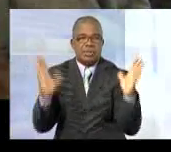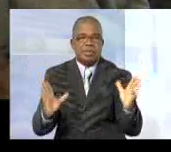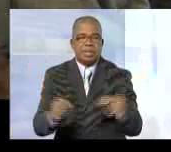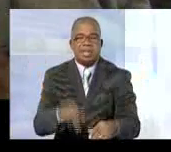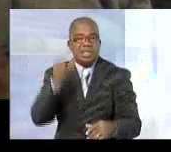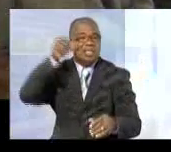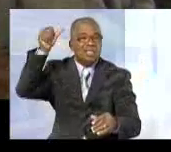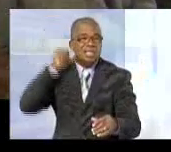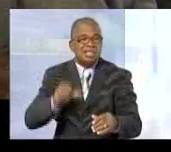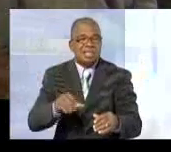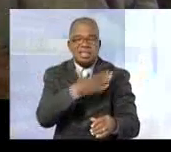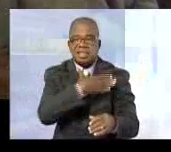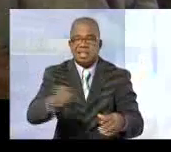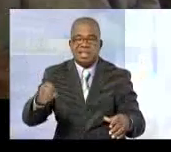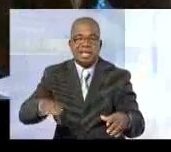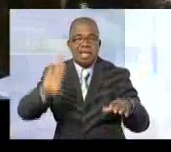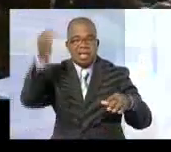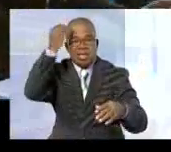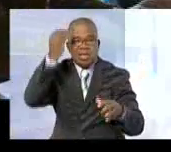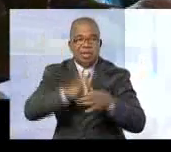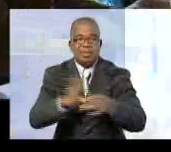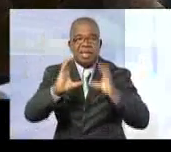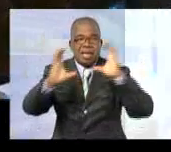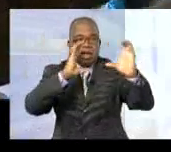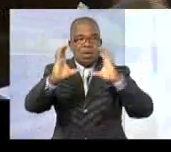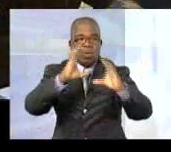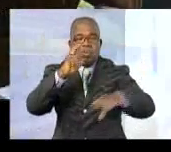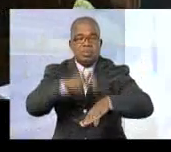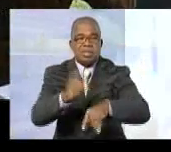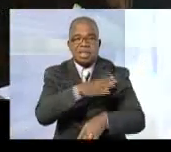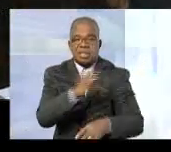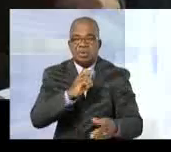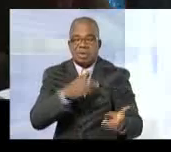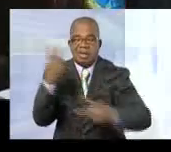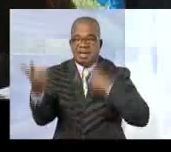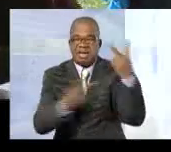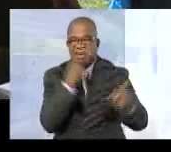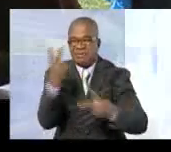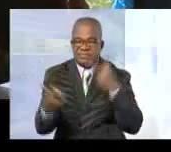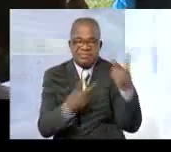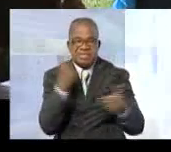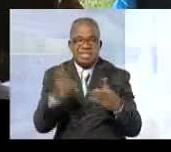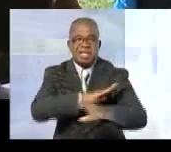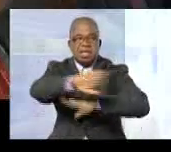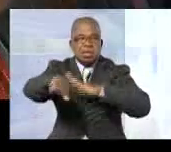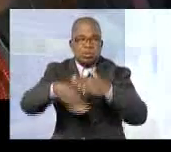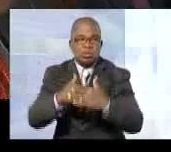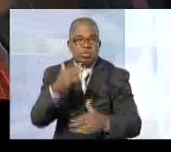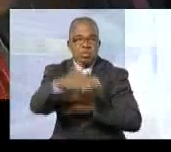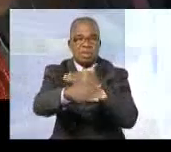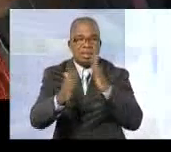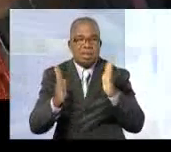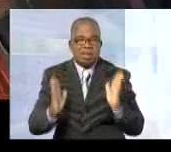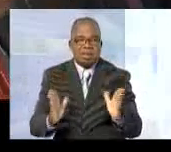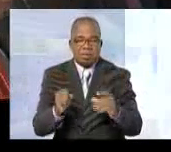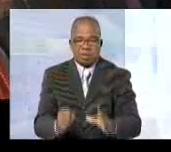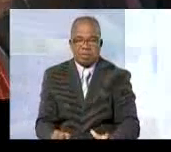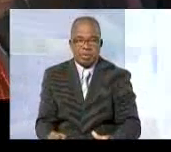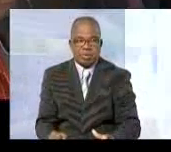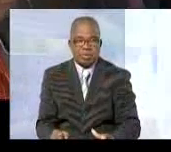Les responsables de la haute autorité de la communication audiovisuelle, par l'entremise de leur président, Sissa Vané Ibrahim,